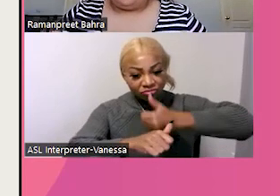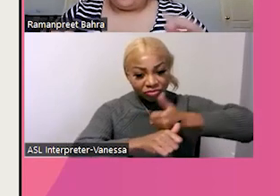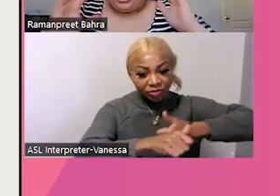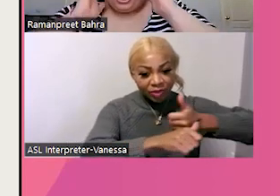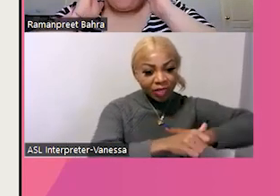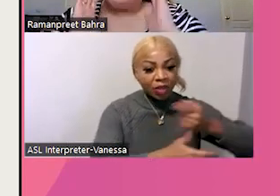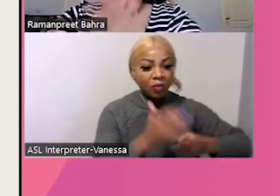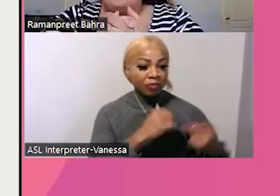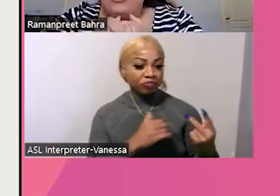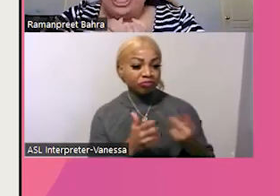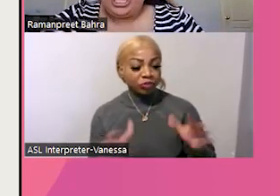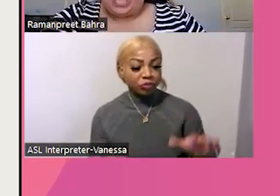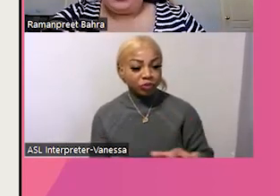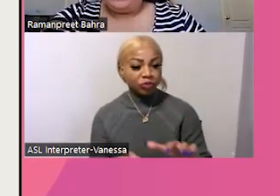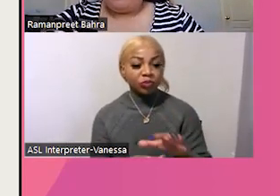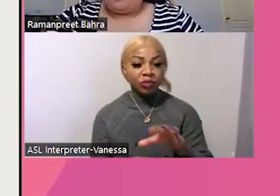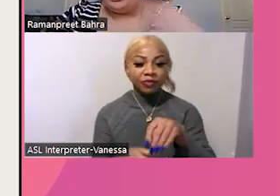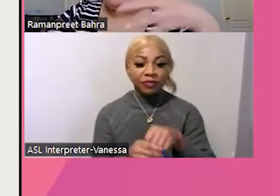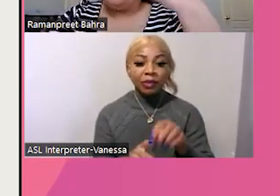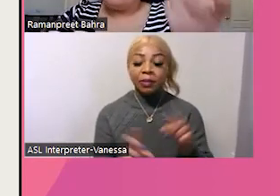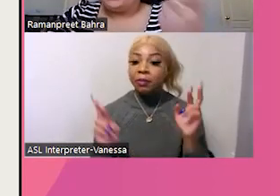les aspects de la chose